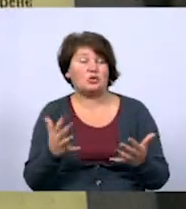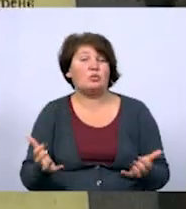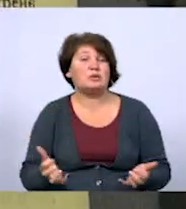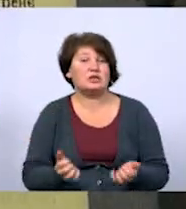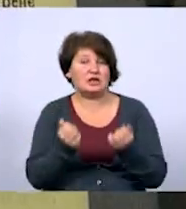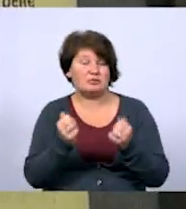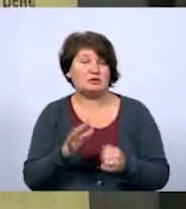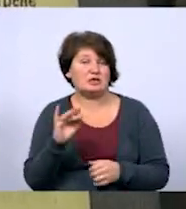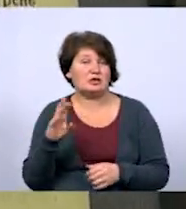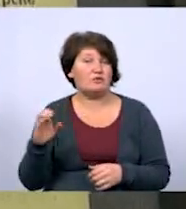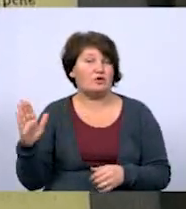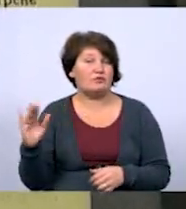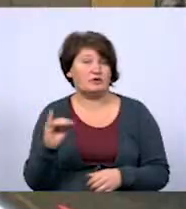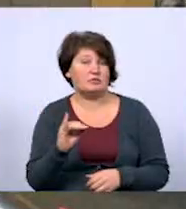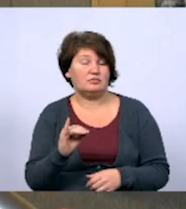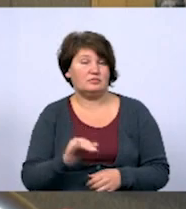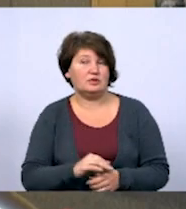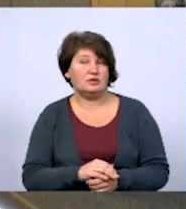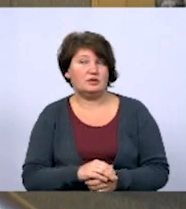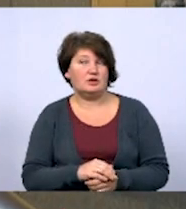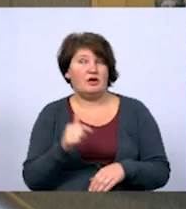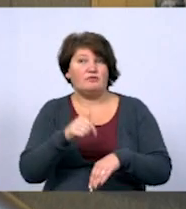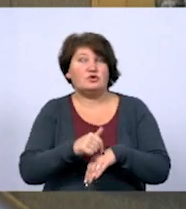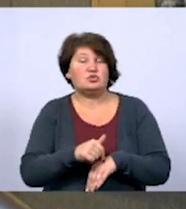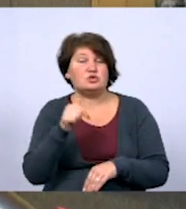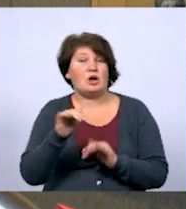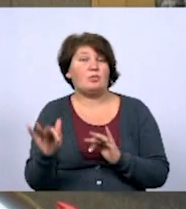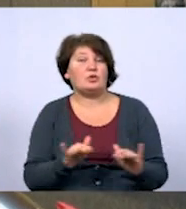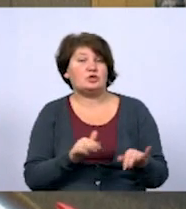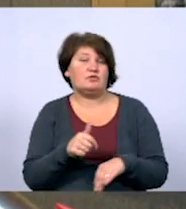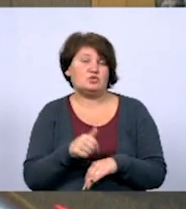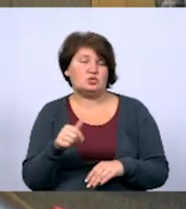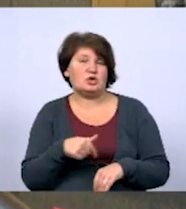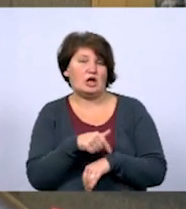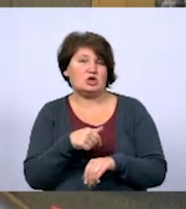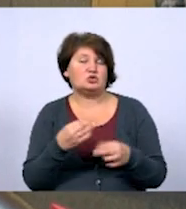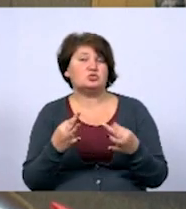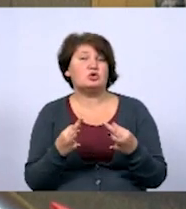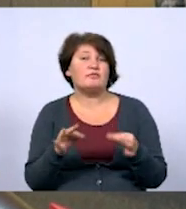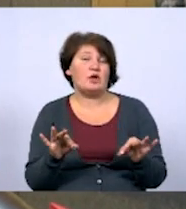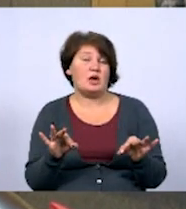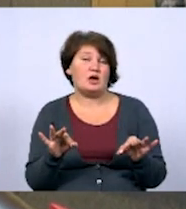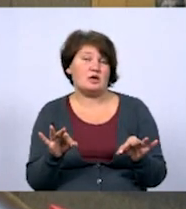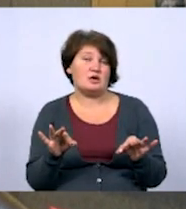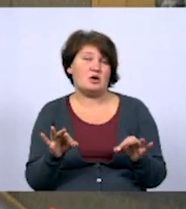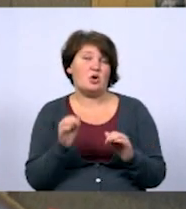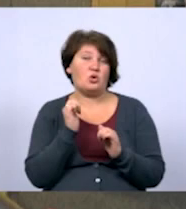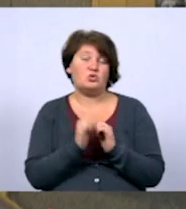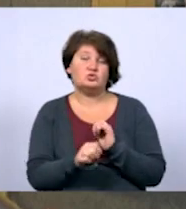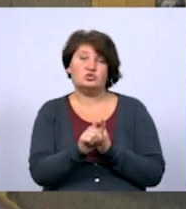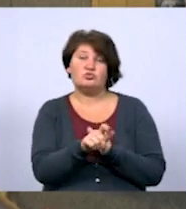у Станіславові. Відчуття події, відчуття часу дозволяє кожному із